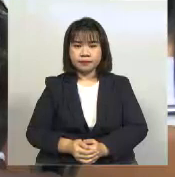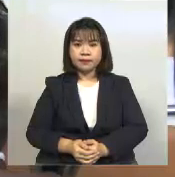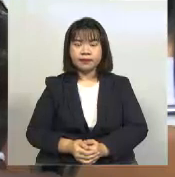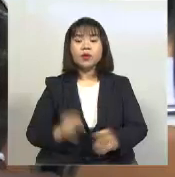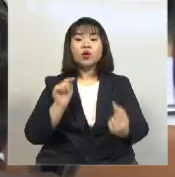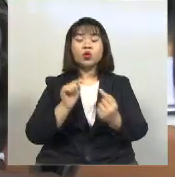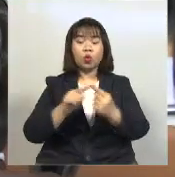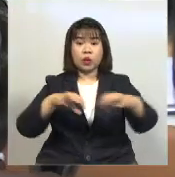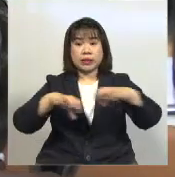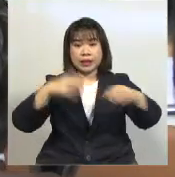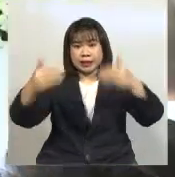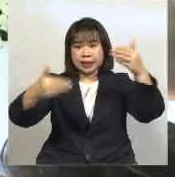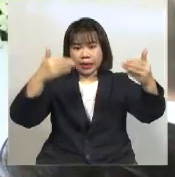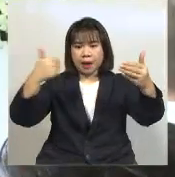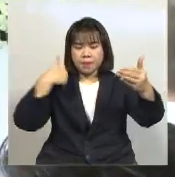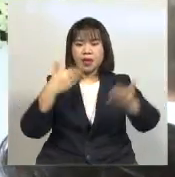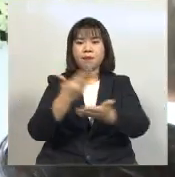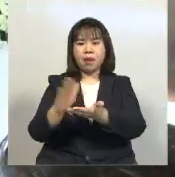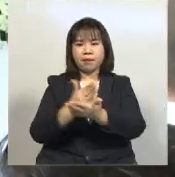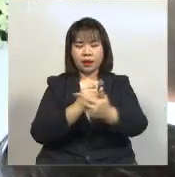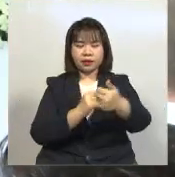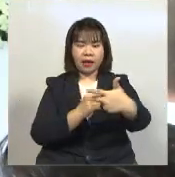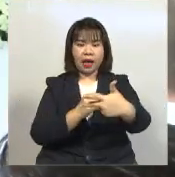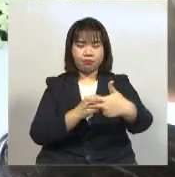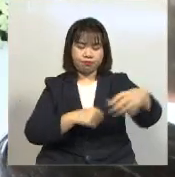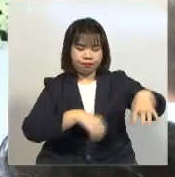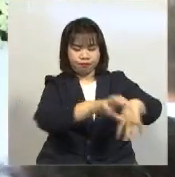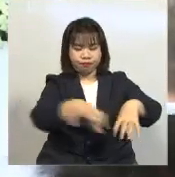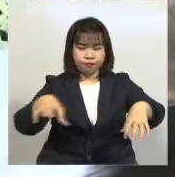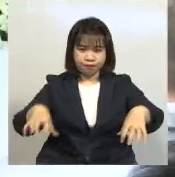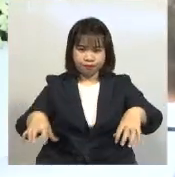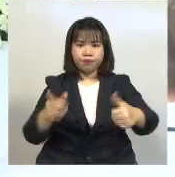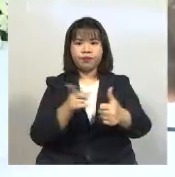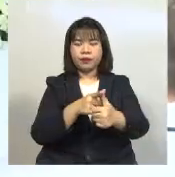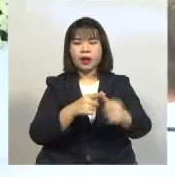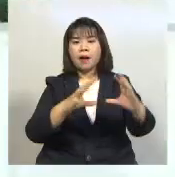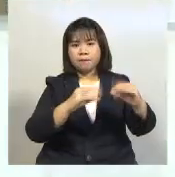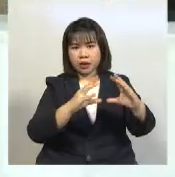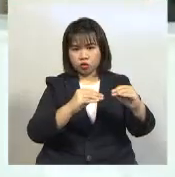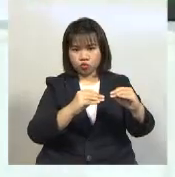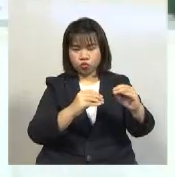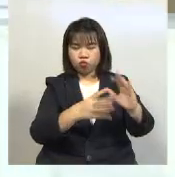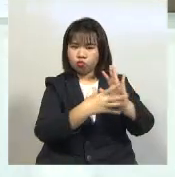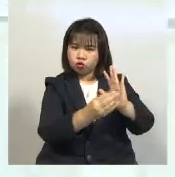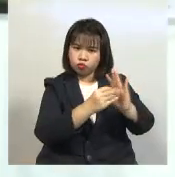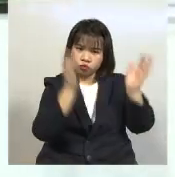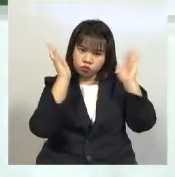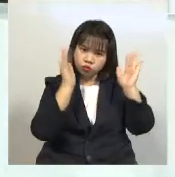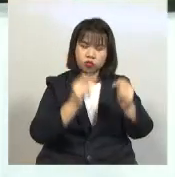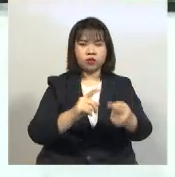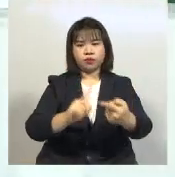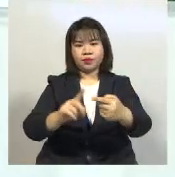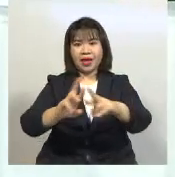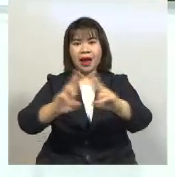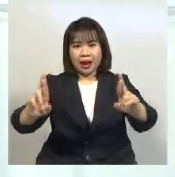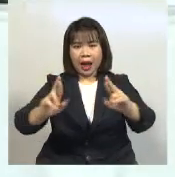สำหรับการจัดงานจะมีกิจกรรมแบ่งออกเป็น3โซนด้วยกันค่ะประกอบด้วยโซนการประชุมสัมมนาวิชาการโซนออก